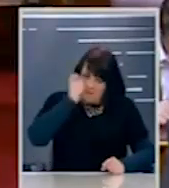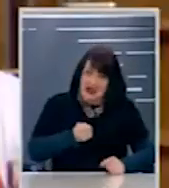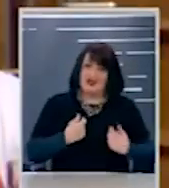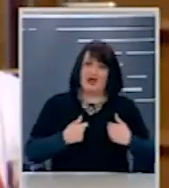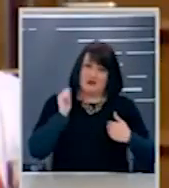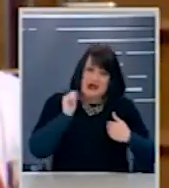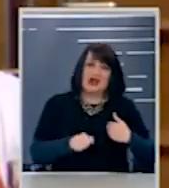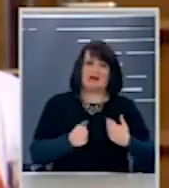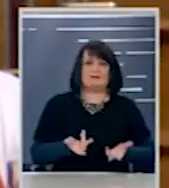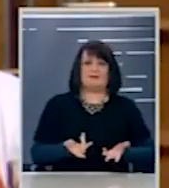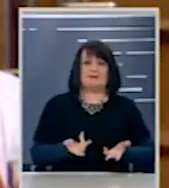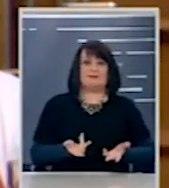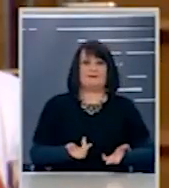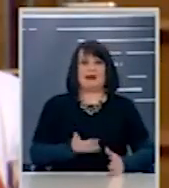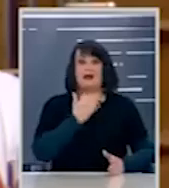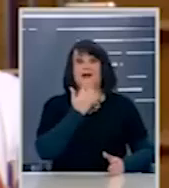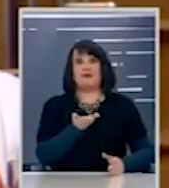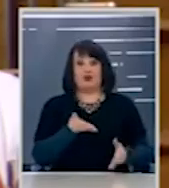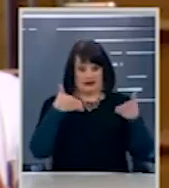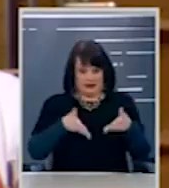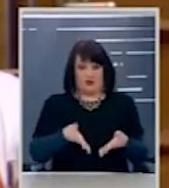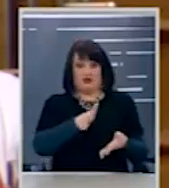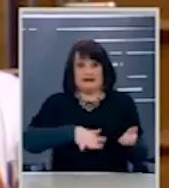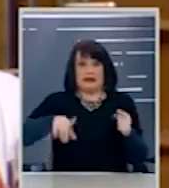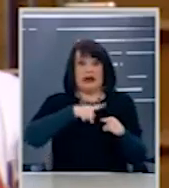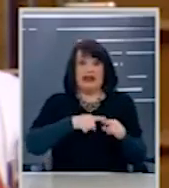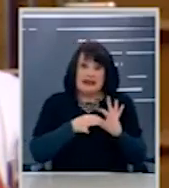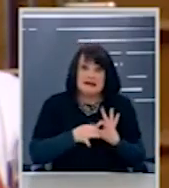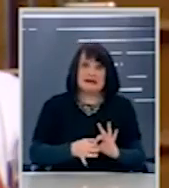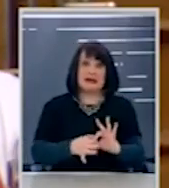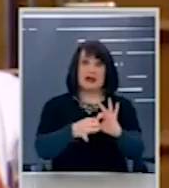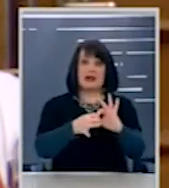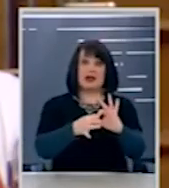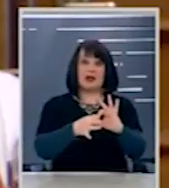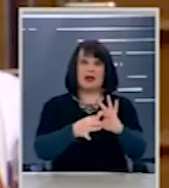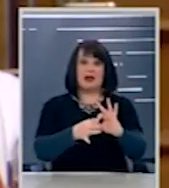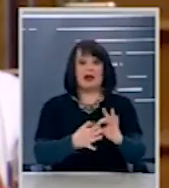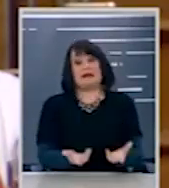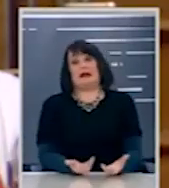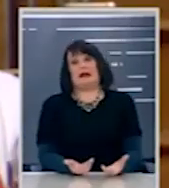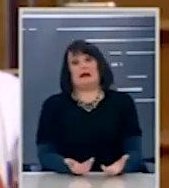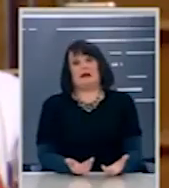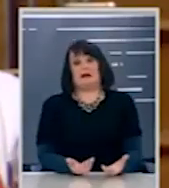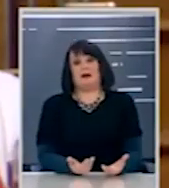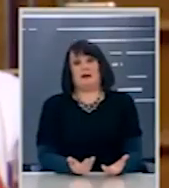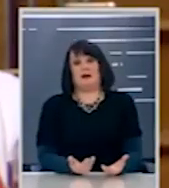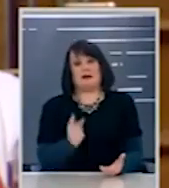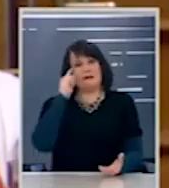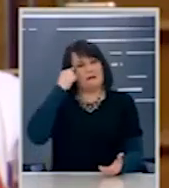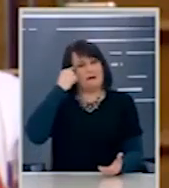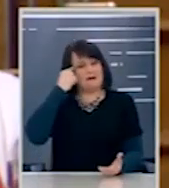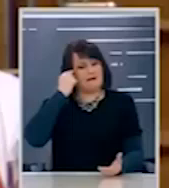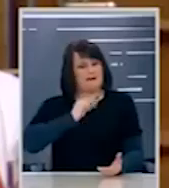Πρόεδρε. Αλλά δεν μπορεί σε αυτόν τον τόπο διαρκώς στο όνομα της σκοπιμότητας